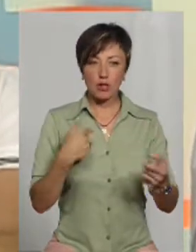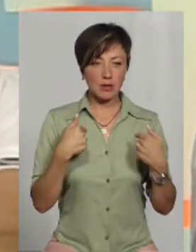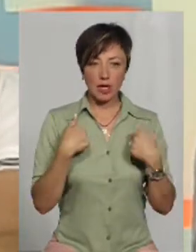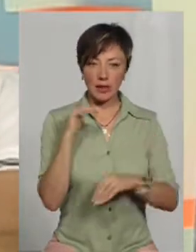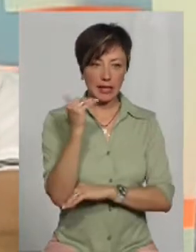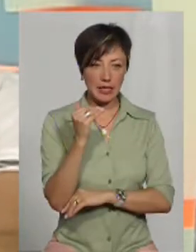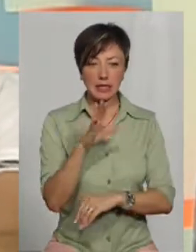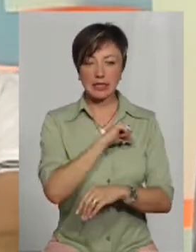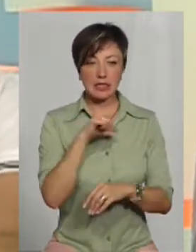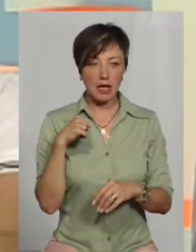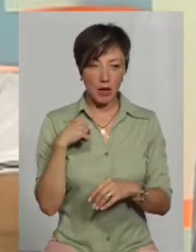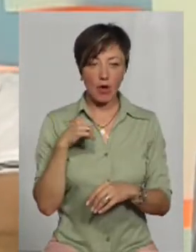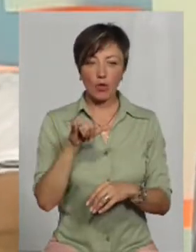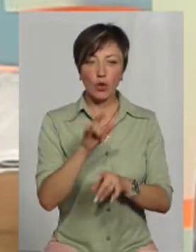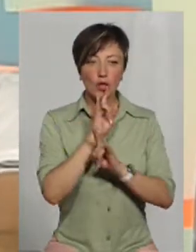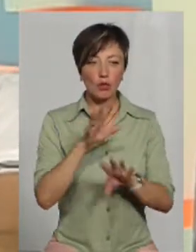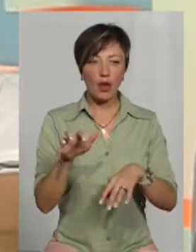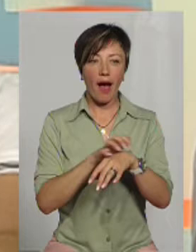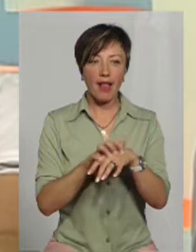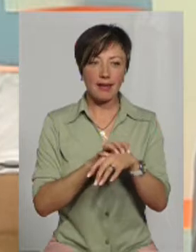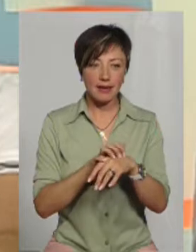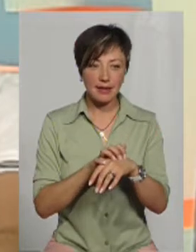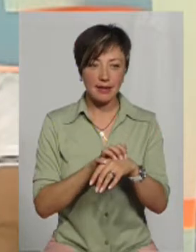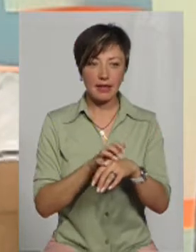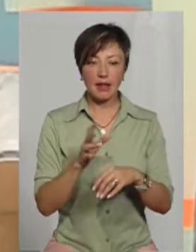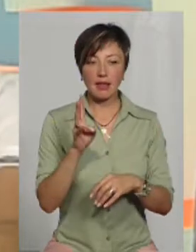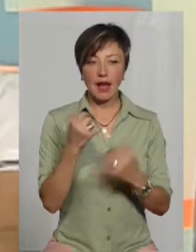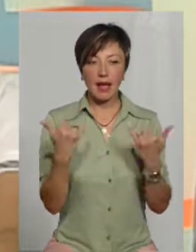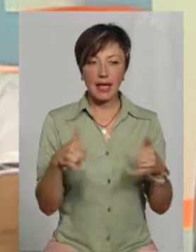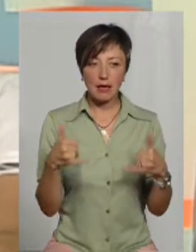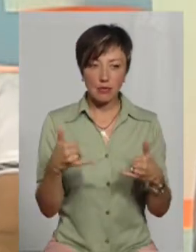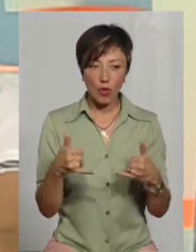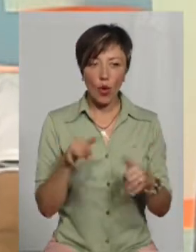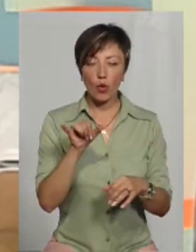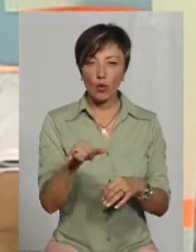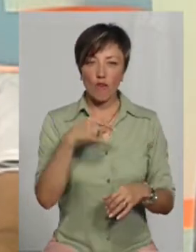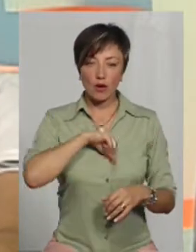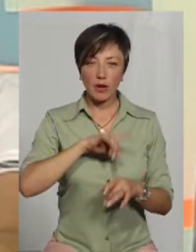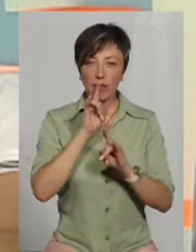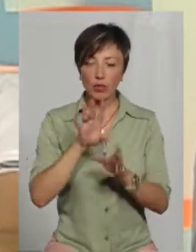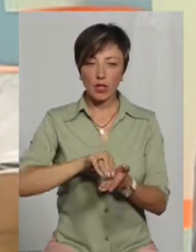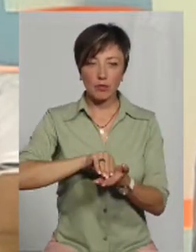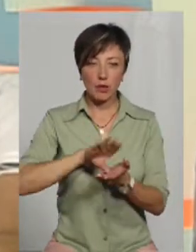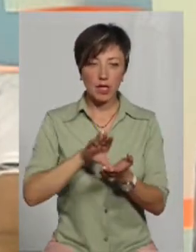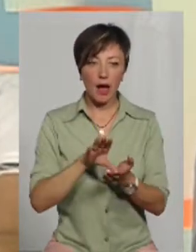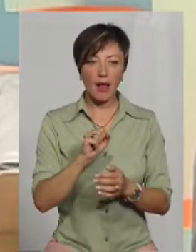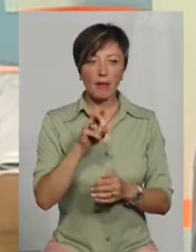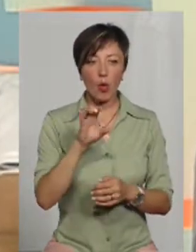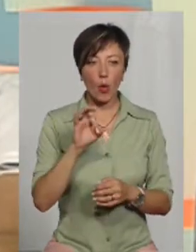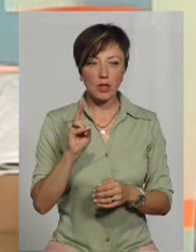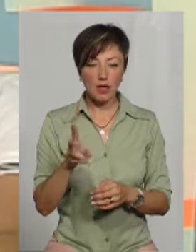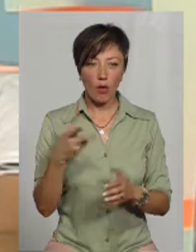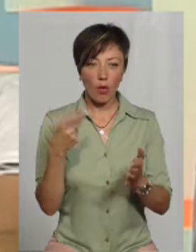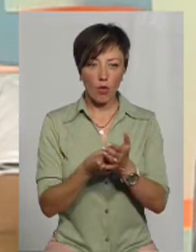дитина, він сам. В нього не буде алергії на хімію, в нього в організмі не буде накопичитися антибіотик,